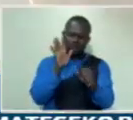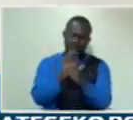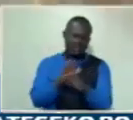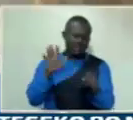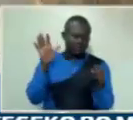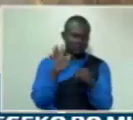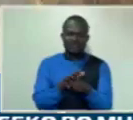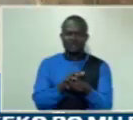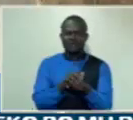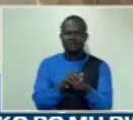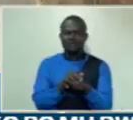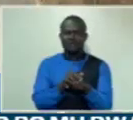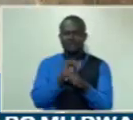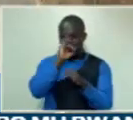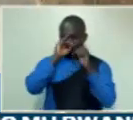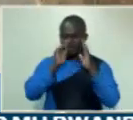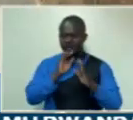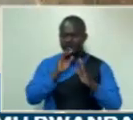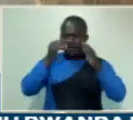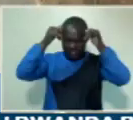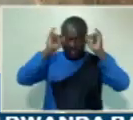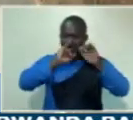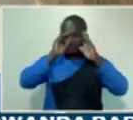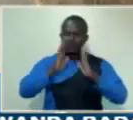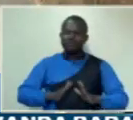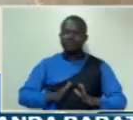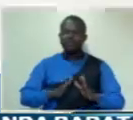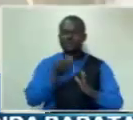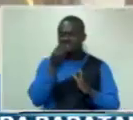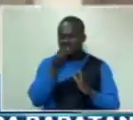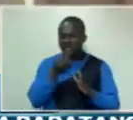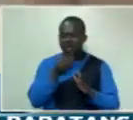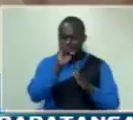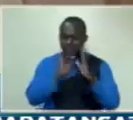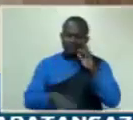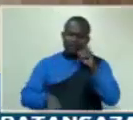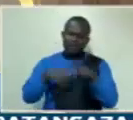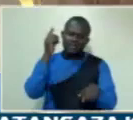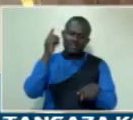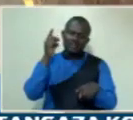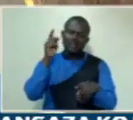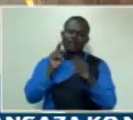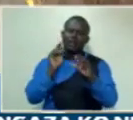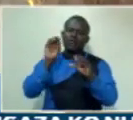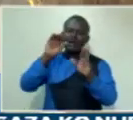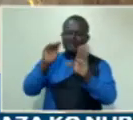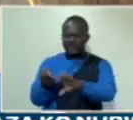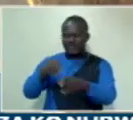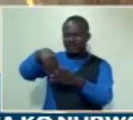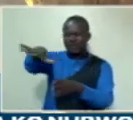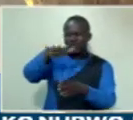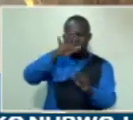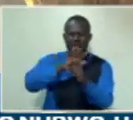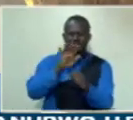cyane inka z'abatutsi bazirya abatutsi babica abaguye mu rufunzo ntibagira ukuntu bangana